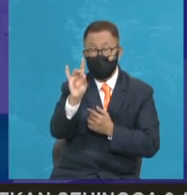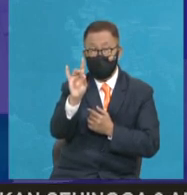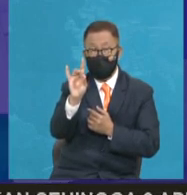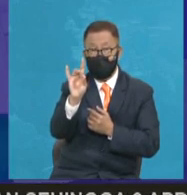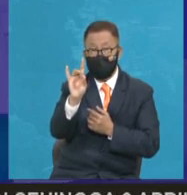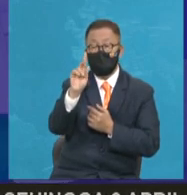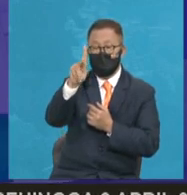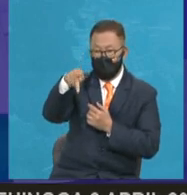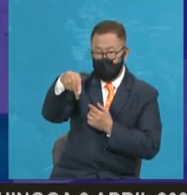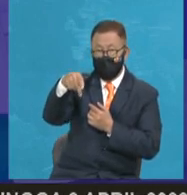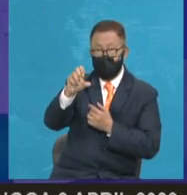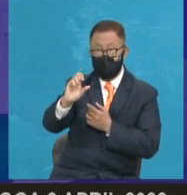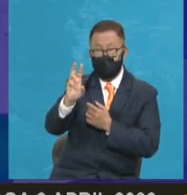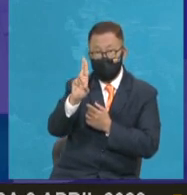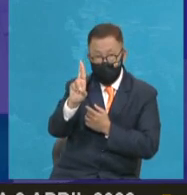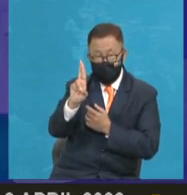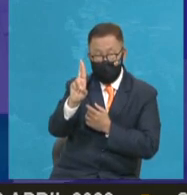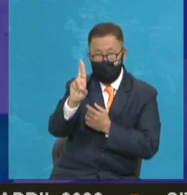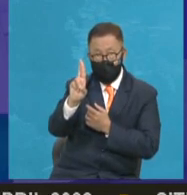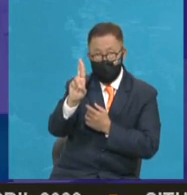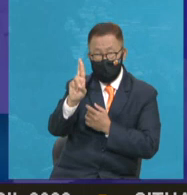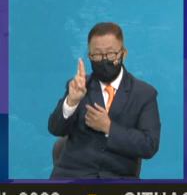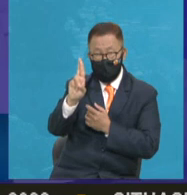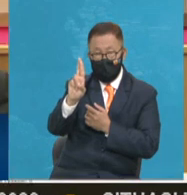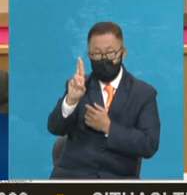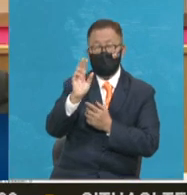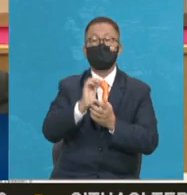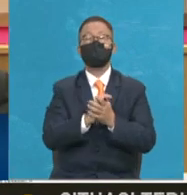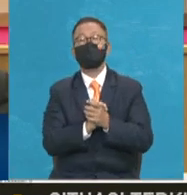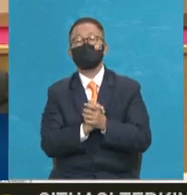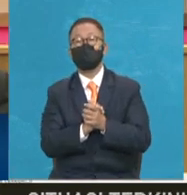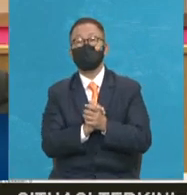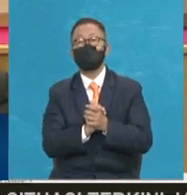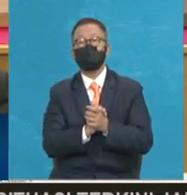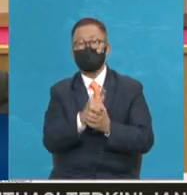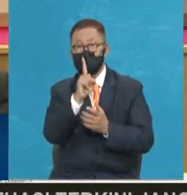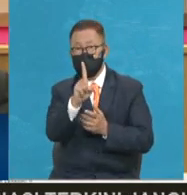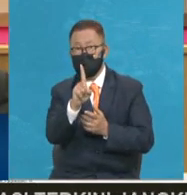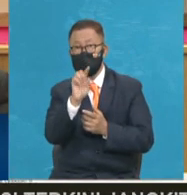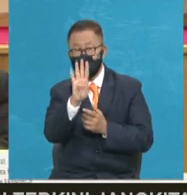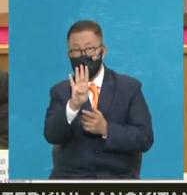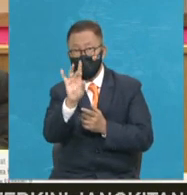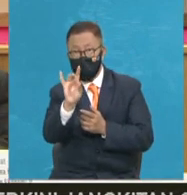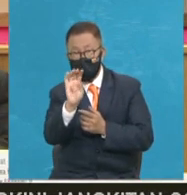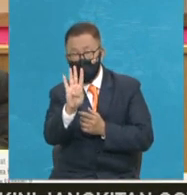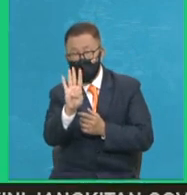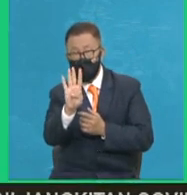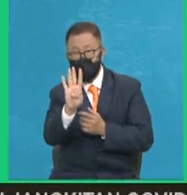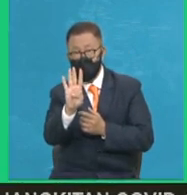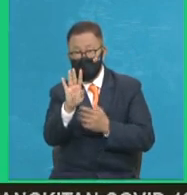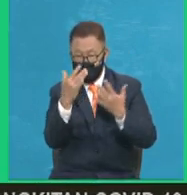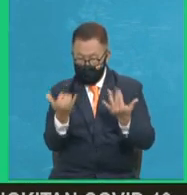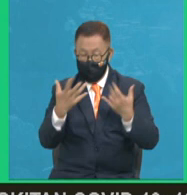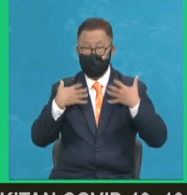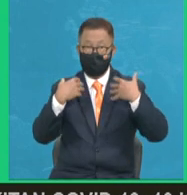ujian makmal artifisial yang telah dilakukan dalam masa 24jam sementara itu 1484 kesel